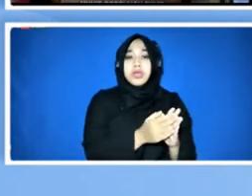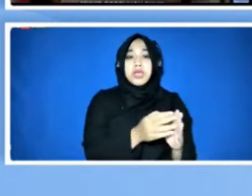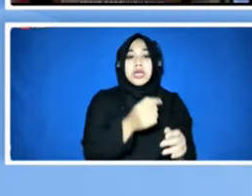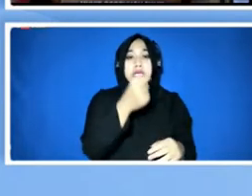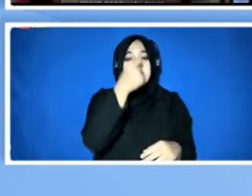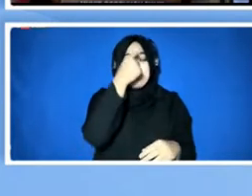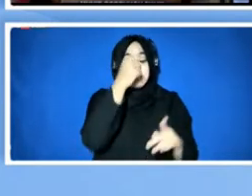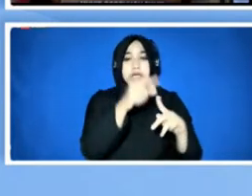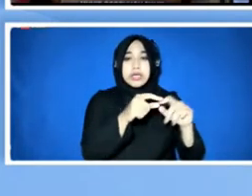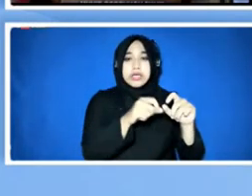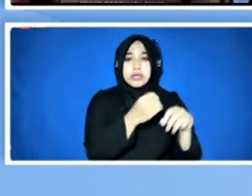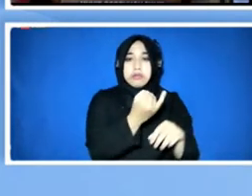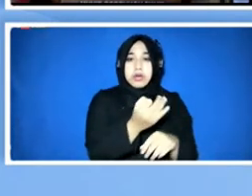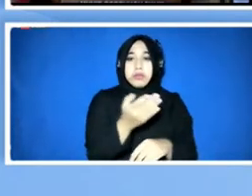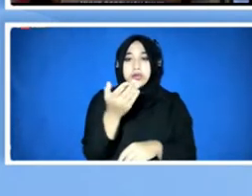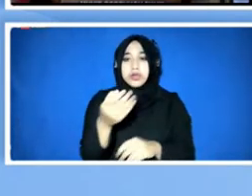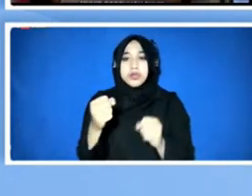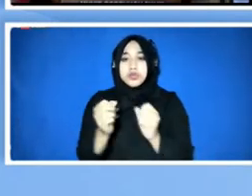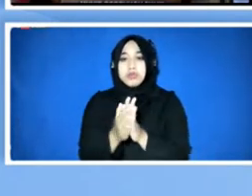diperiksa. Lanjut.